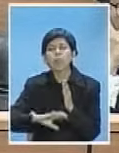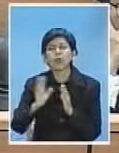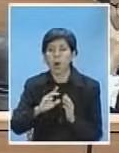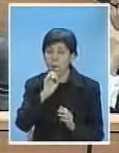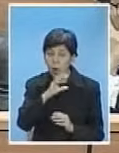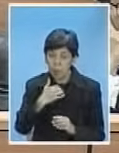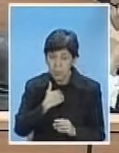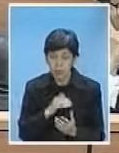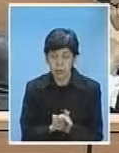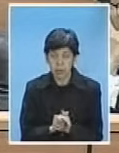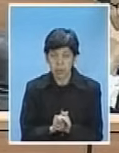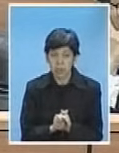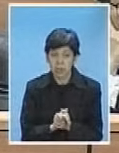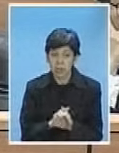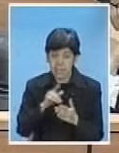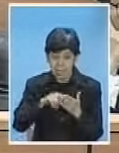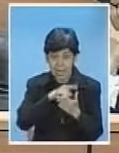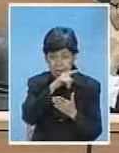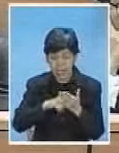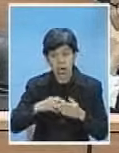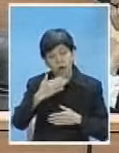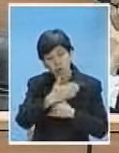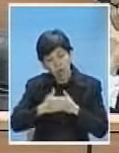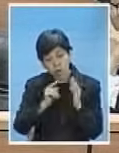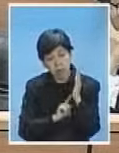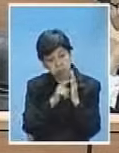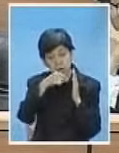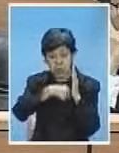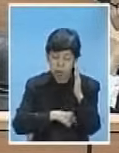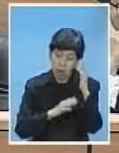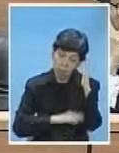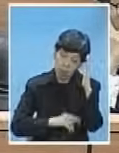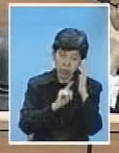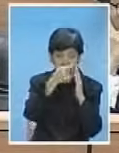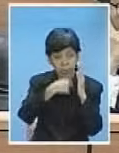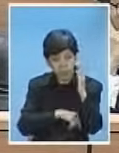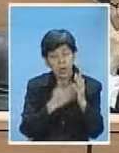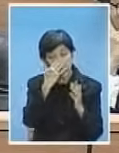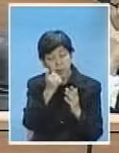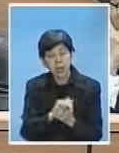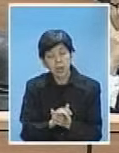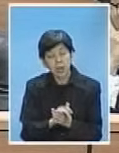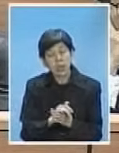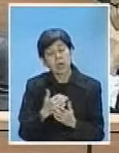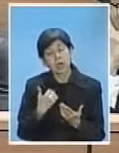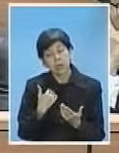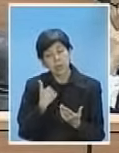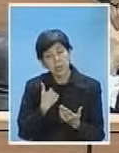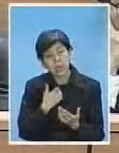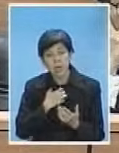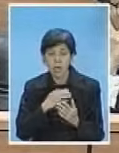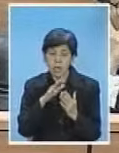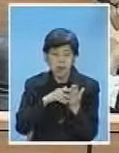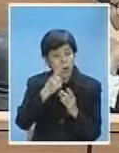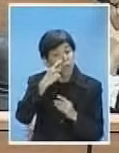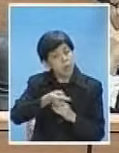ที่ท่านบอกว่าการเลือกตั้งรถไฟไม่ไปภาคใต้เพราะว่าเขาอย่าใช้นโย